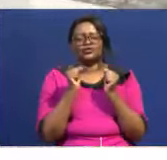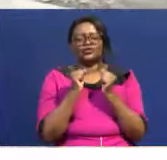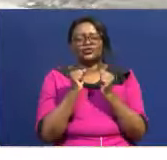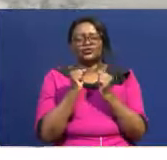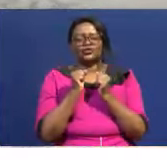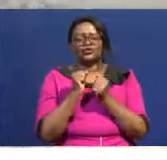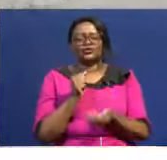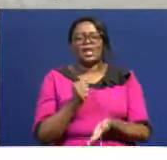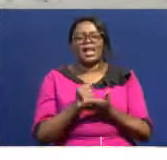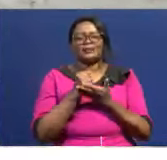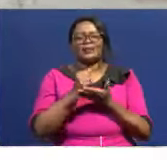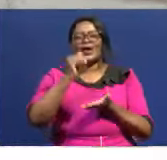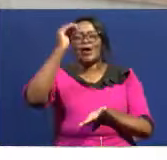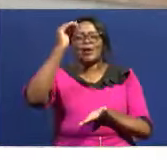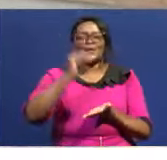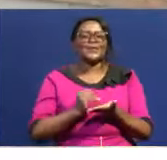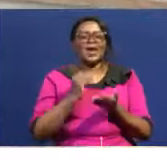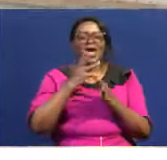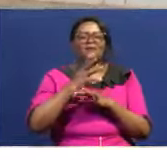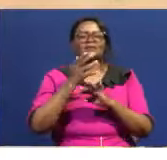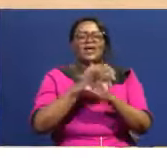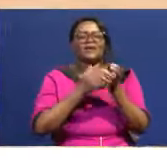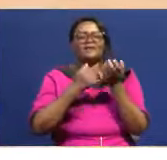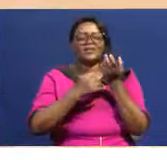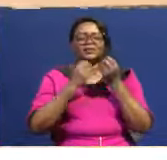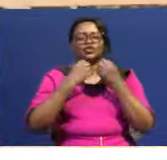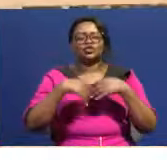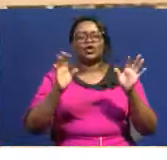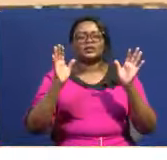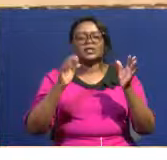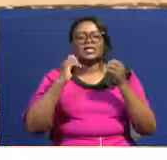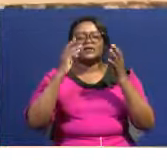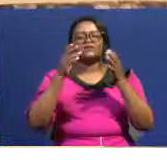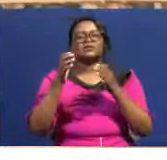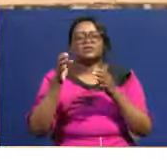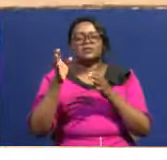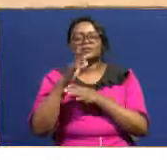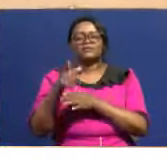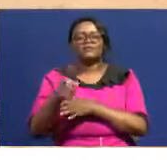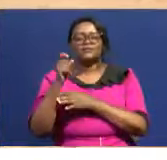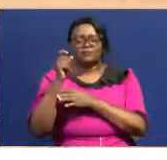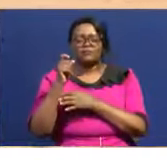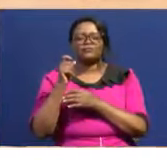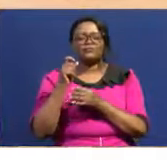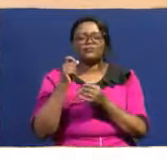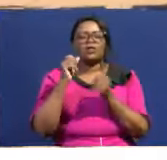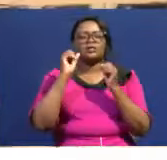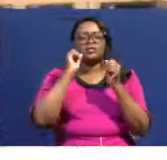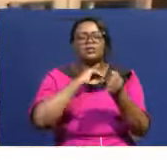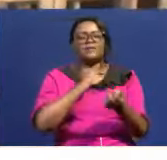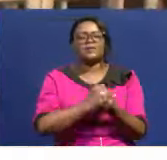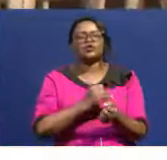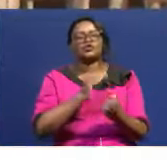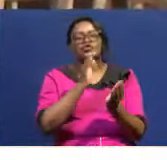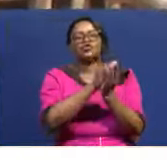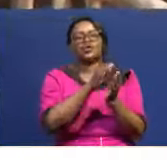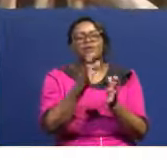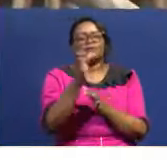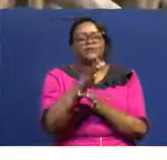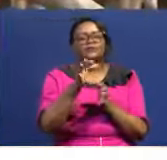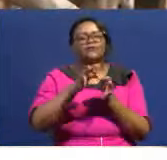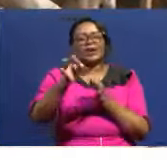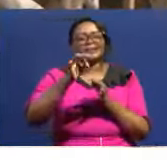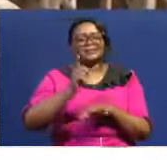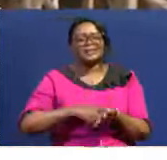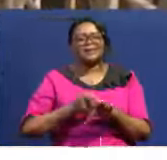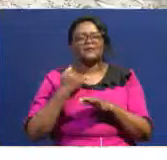minimize post-harvest losses, hence providing the fishermen the ability to store fish for extended periods before